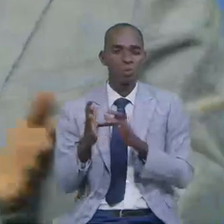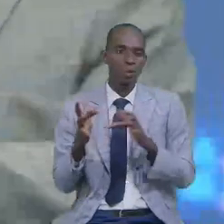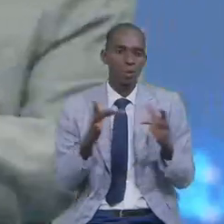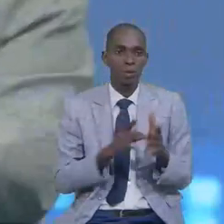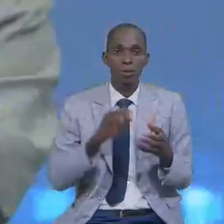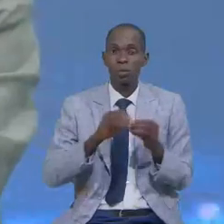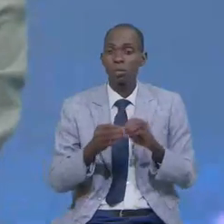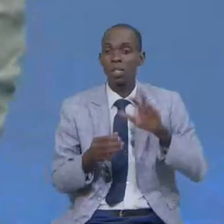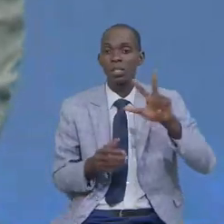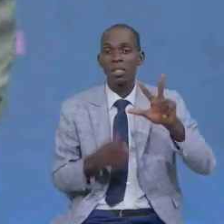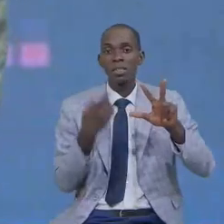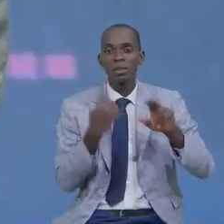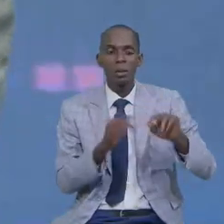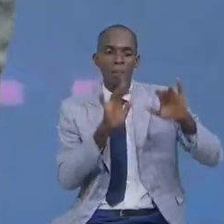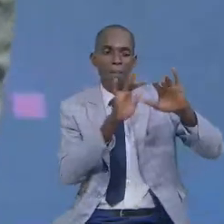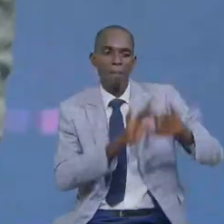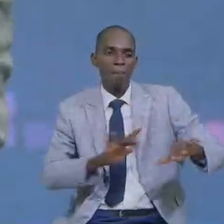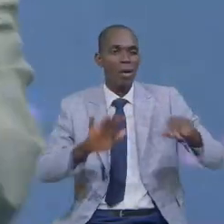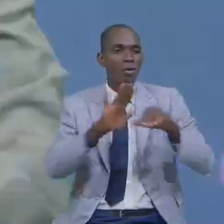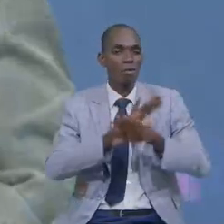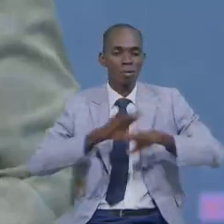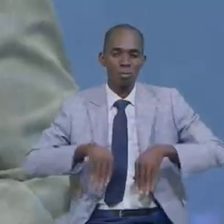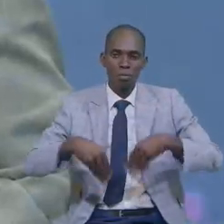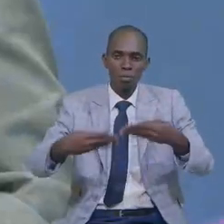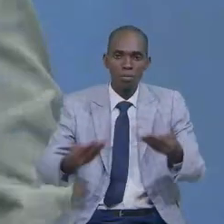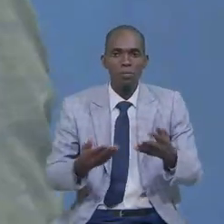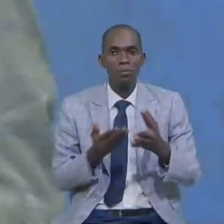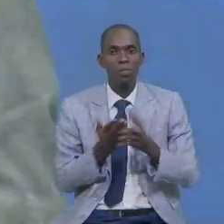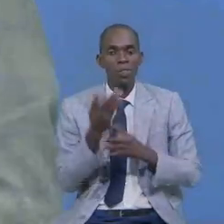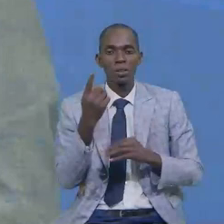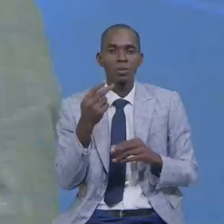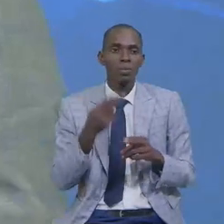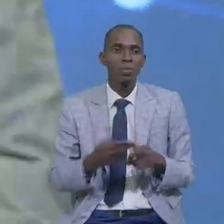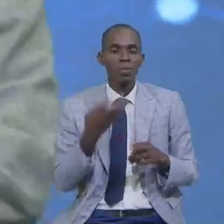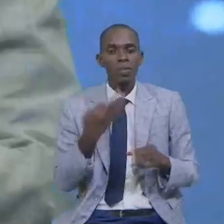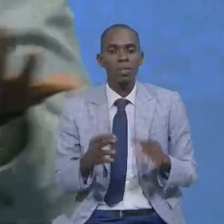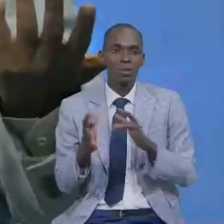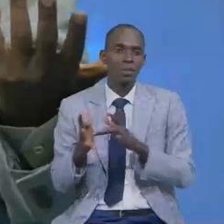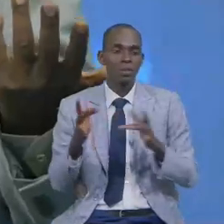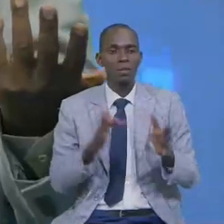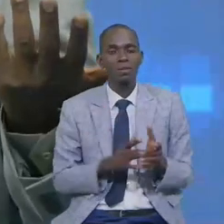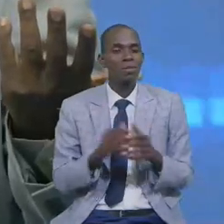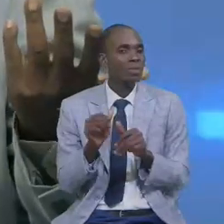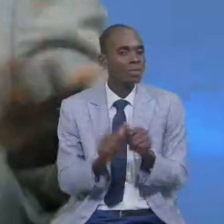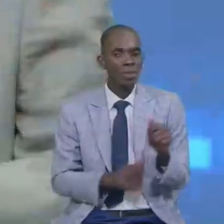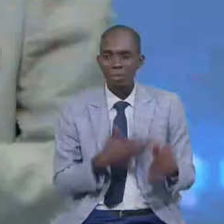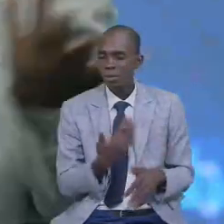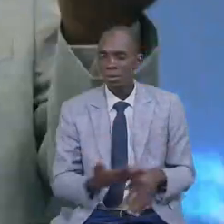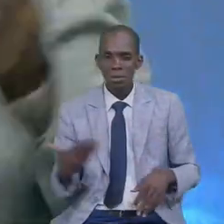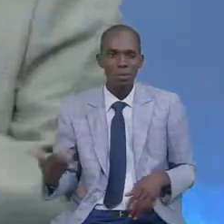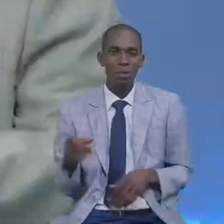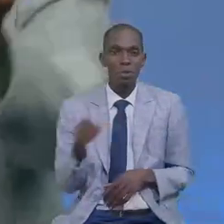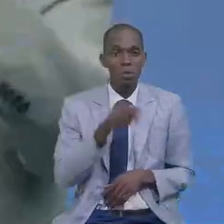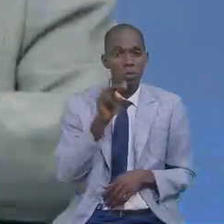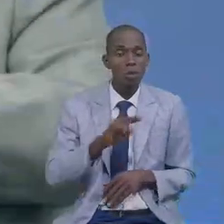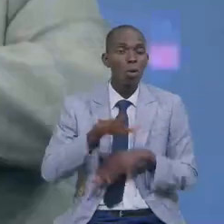propitiatoire de Jésus. Troisième point, les provisions miséricordieuses à travers le nom de Jésus. Tout ce dont tu as besoin,